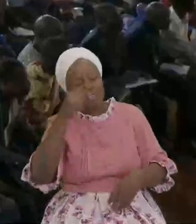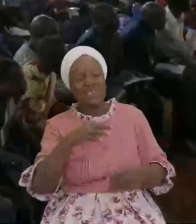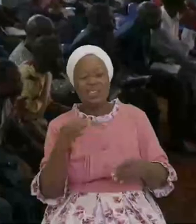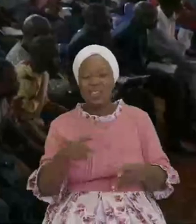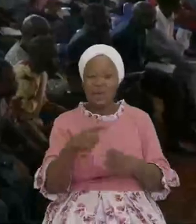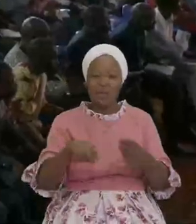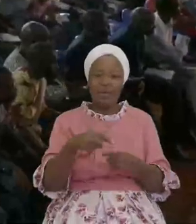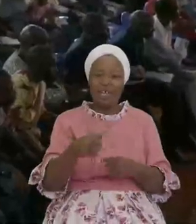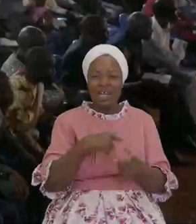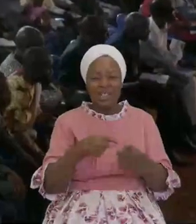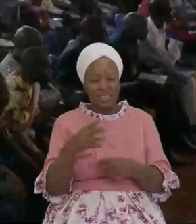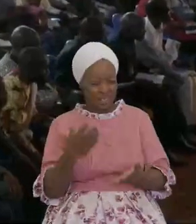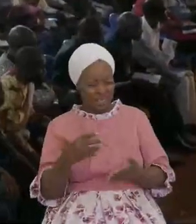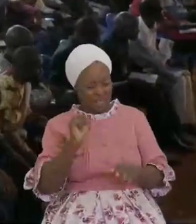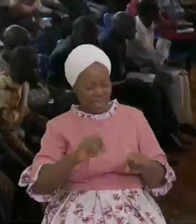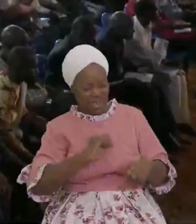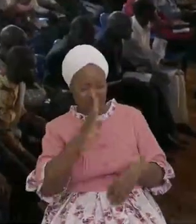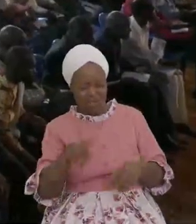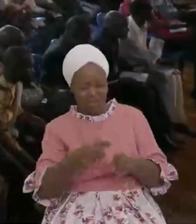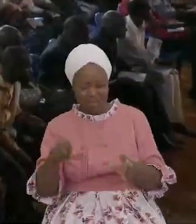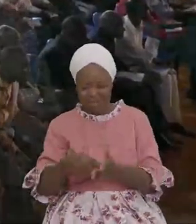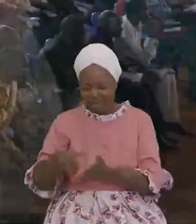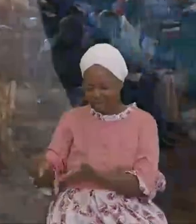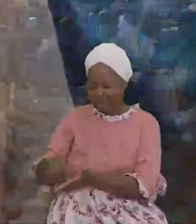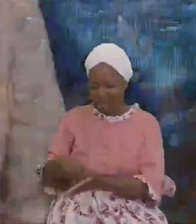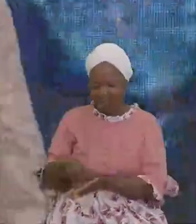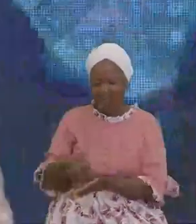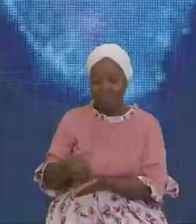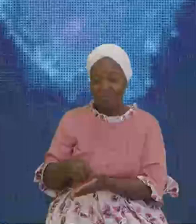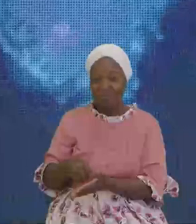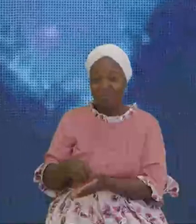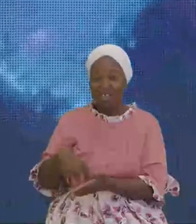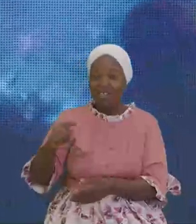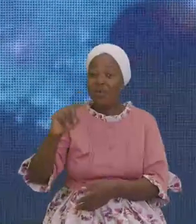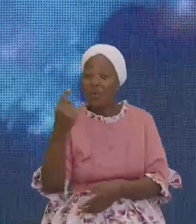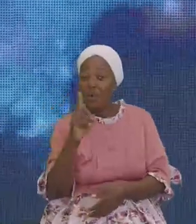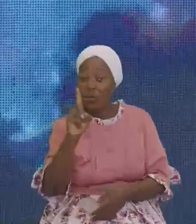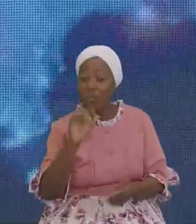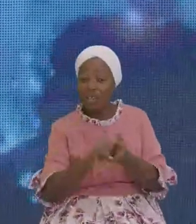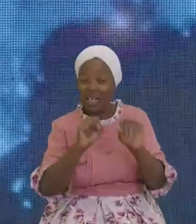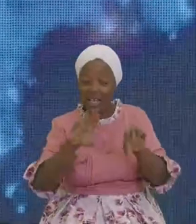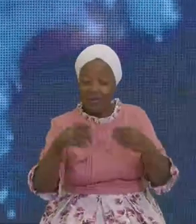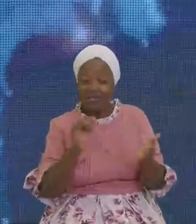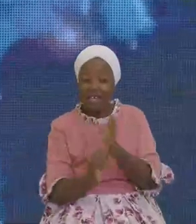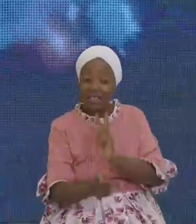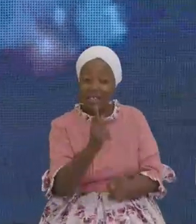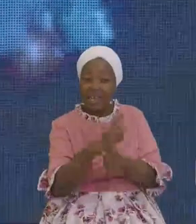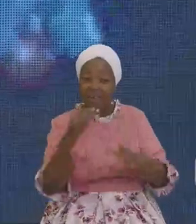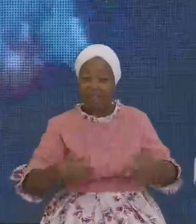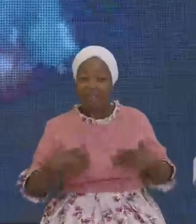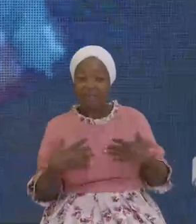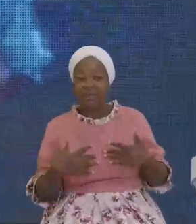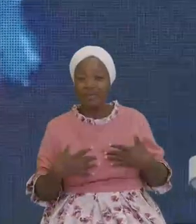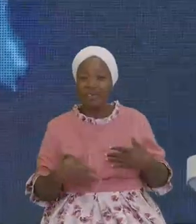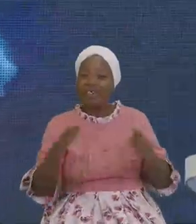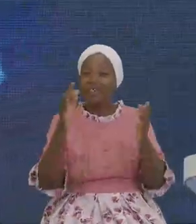La vie dont tu rêvais depuis. Est-ce que je peux être comme ça? Est-ce que je peux être comme ça? Le seul